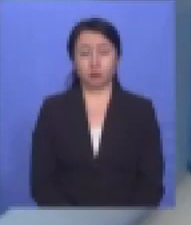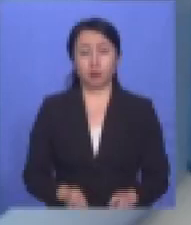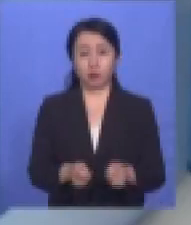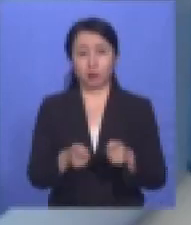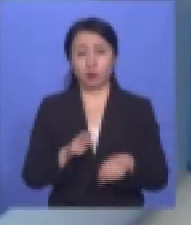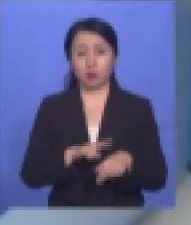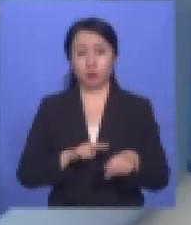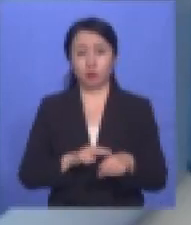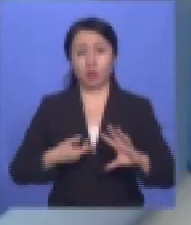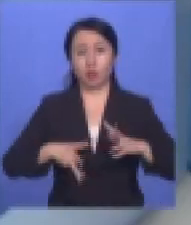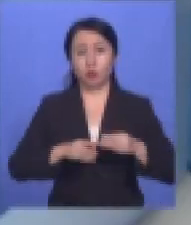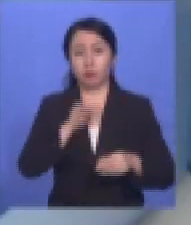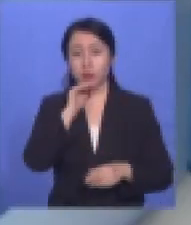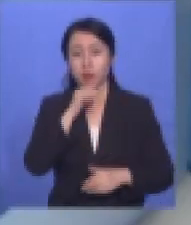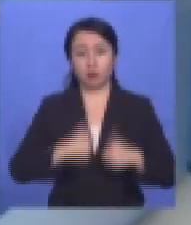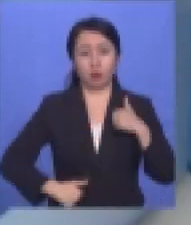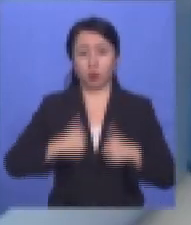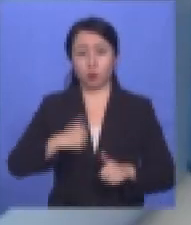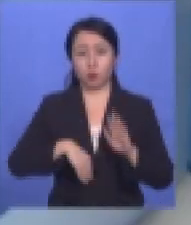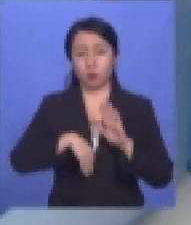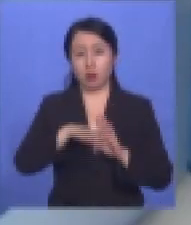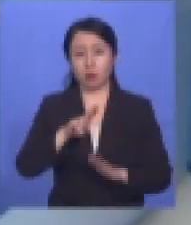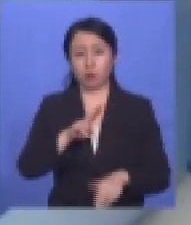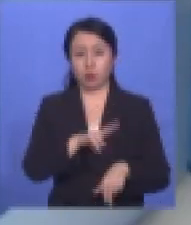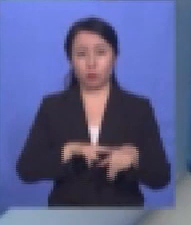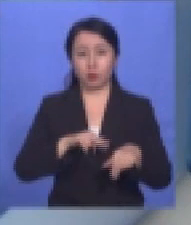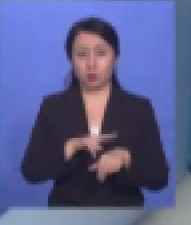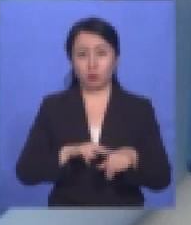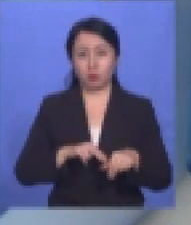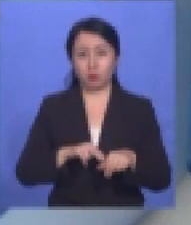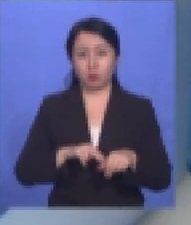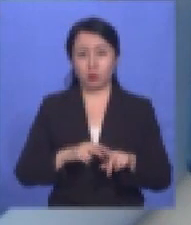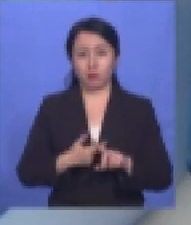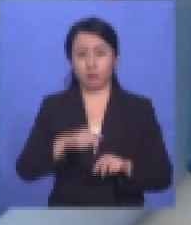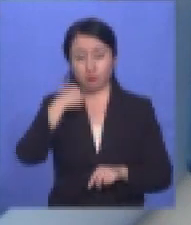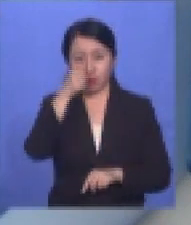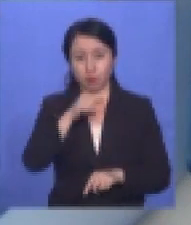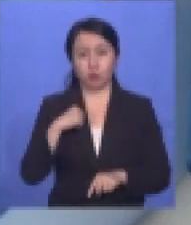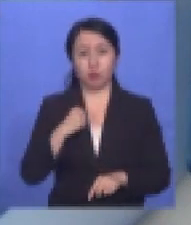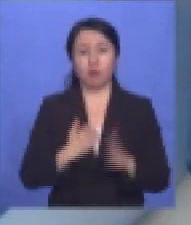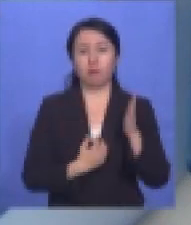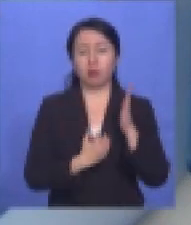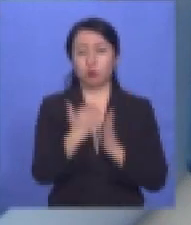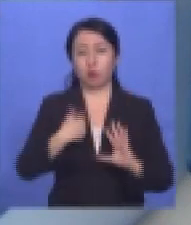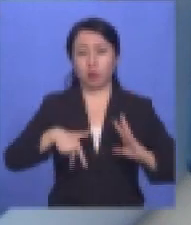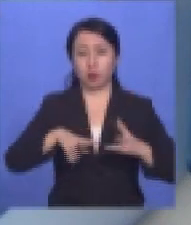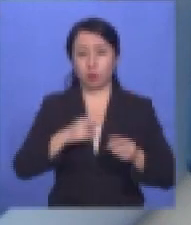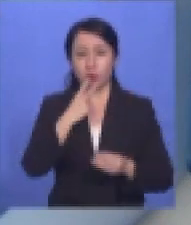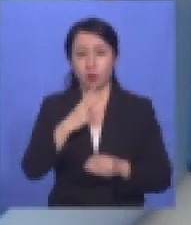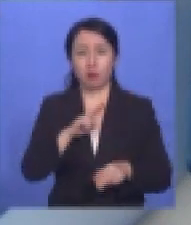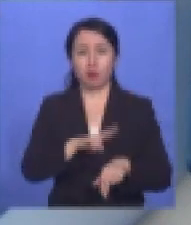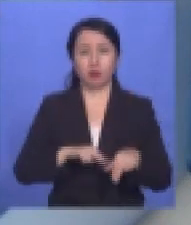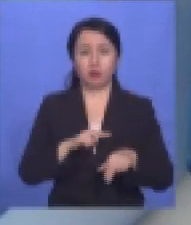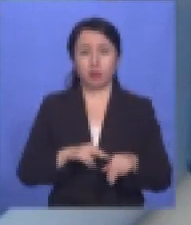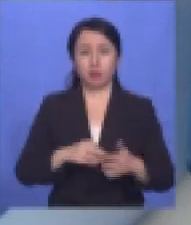в департаменте полиции подведены итоги профессионального конкурса лучший опера уполномоченный в этом году самые высокие результаты